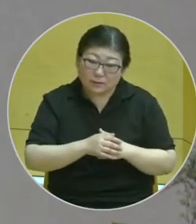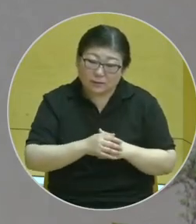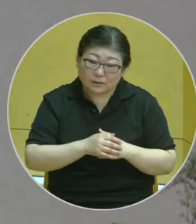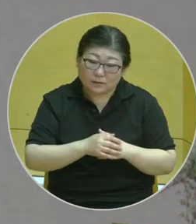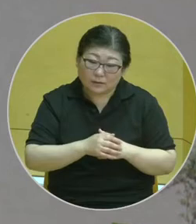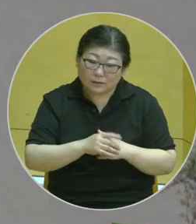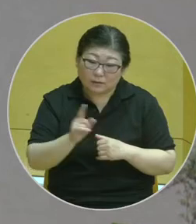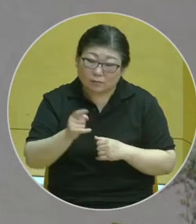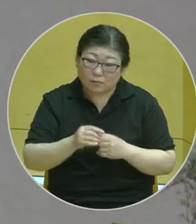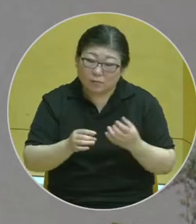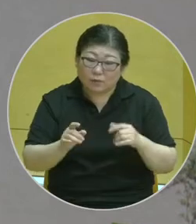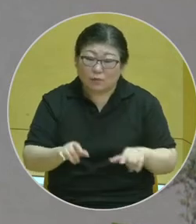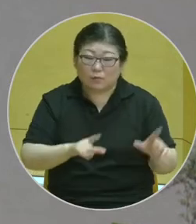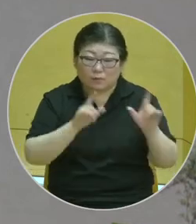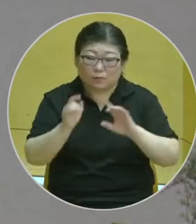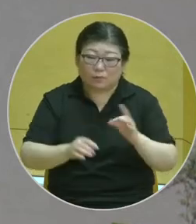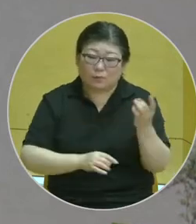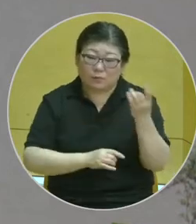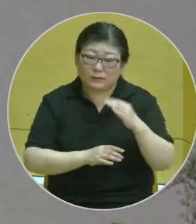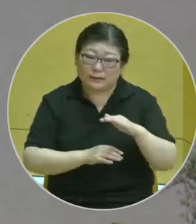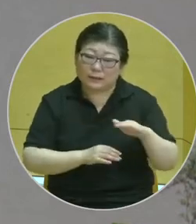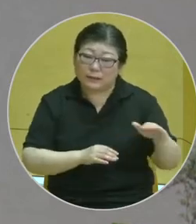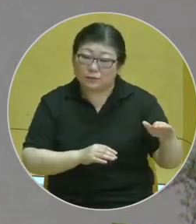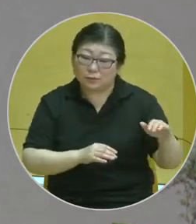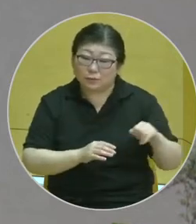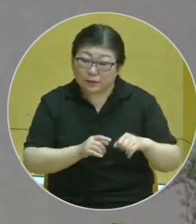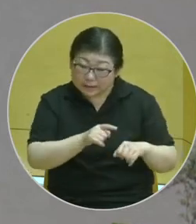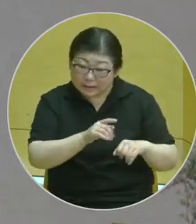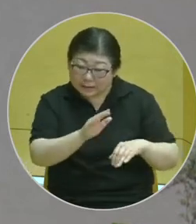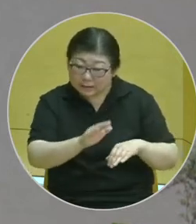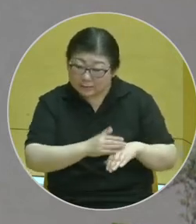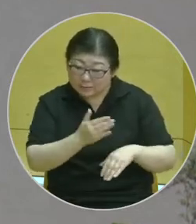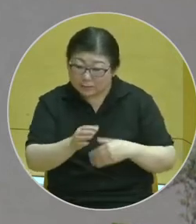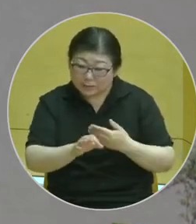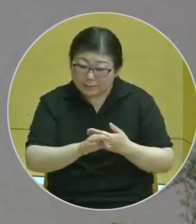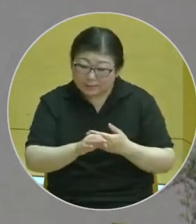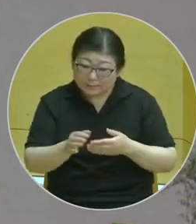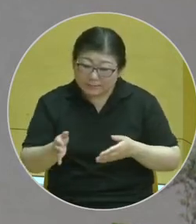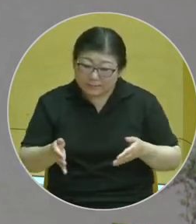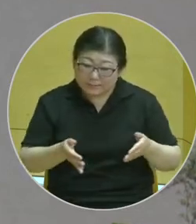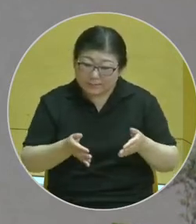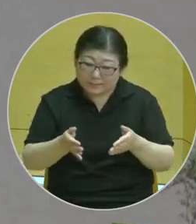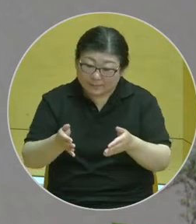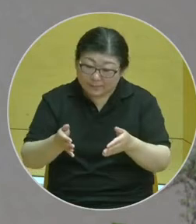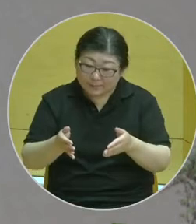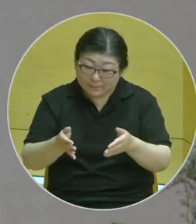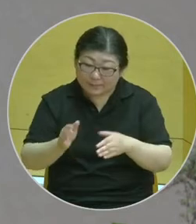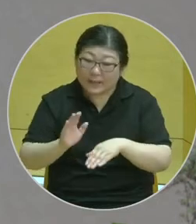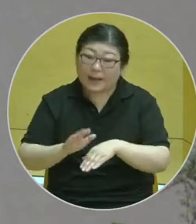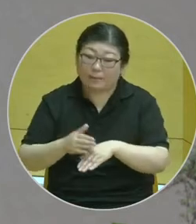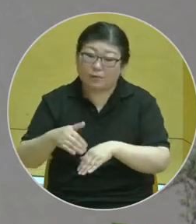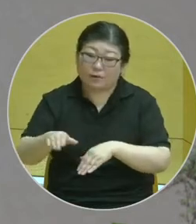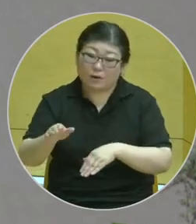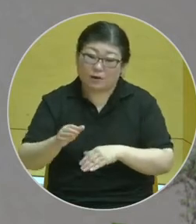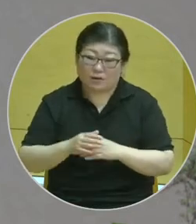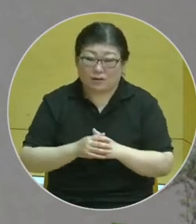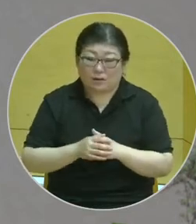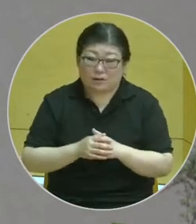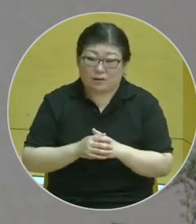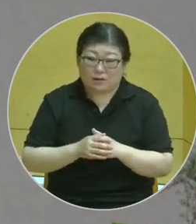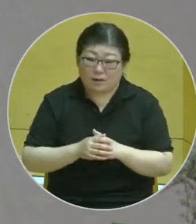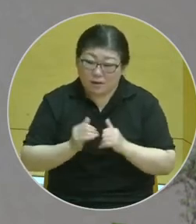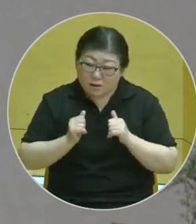우리 인생의 기준입니다 여러분 인생의 기준이 잘못되면 그 새는 잘못된 길로 갈 수밖에 없습니다 분명히 열심히 살았는데